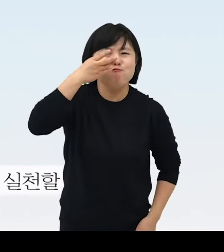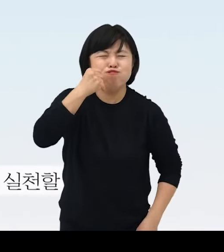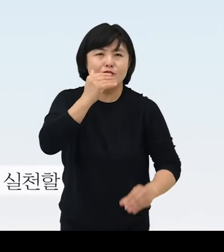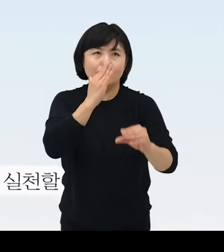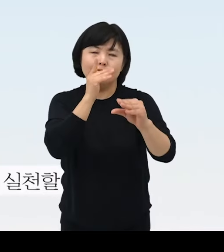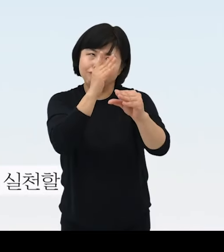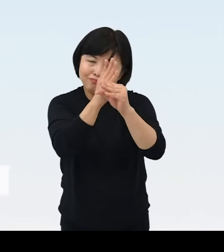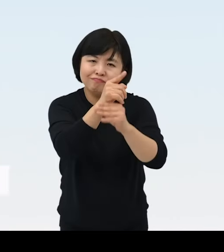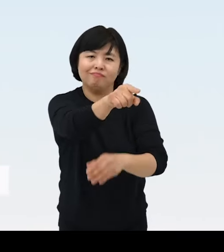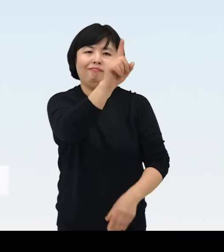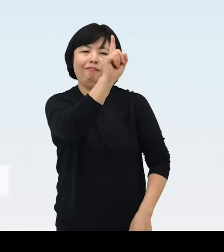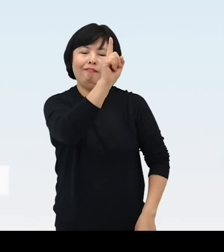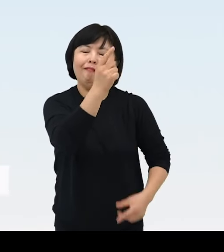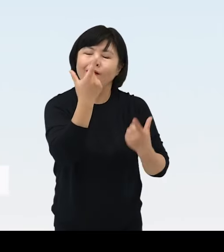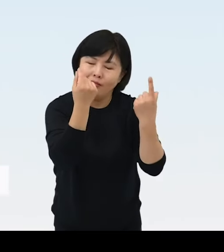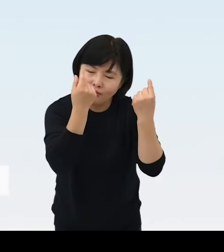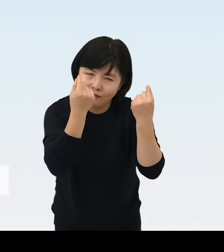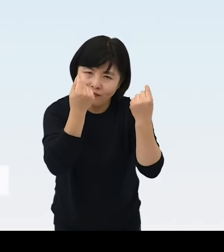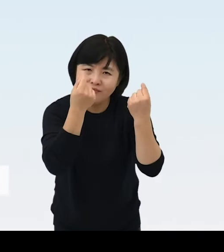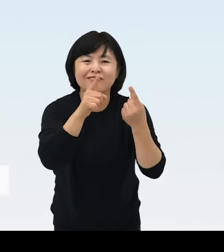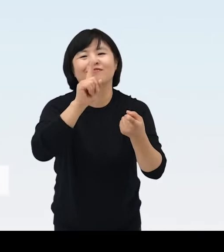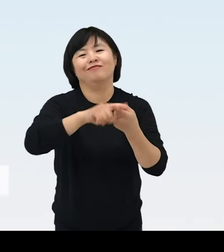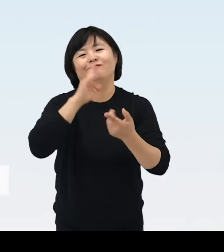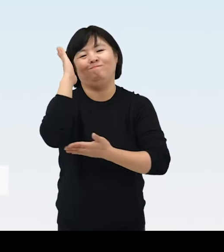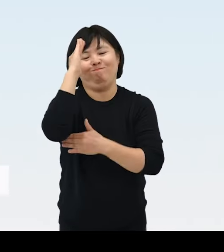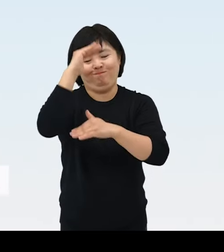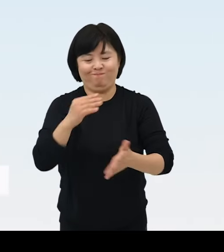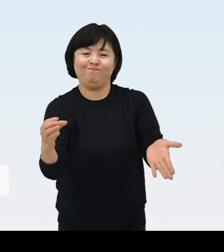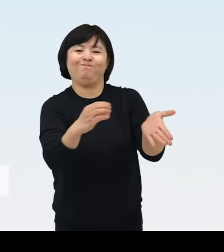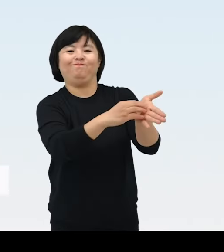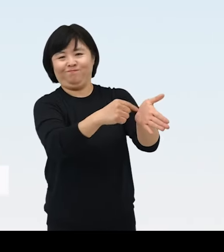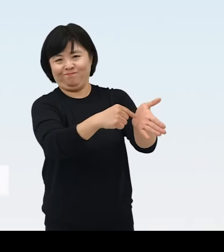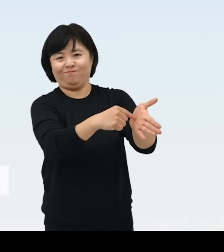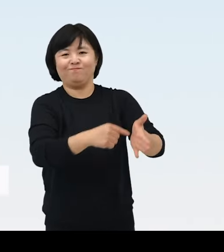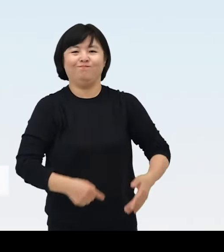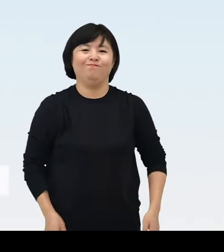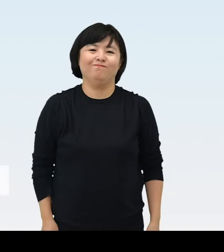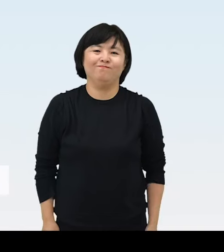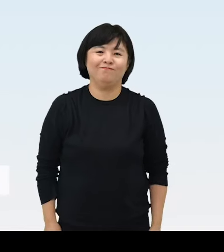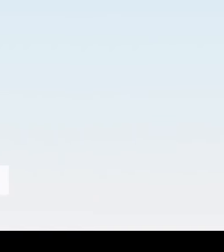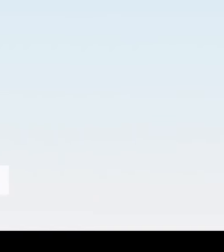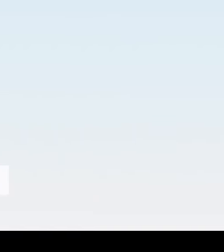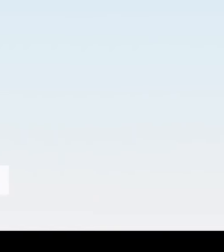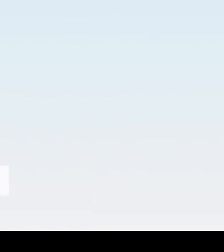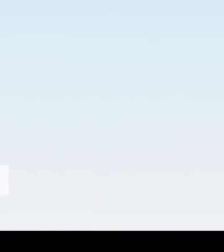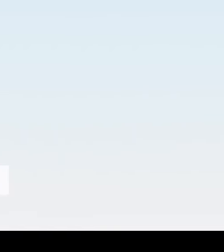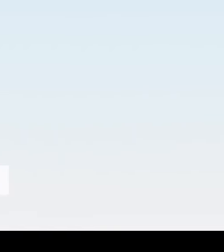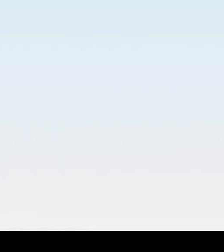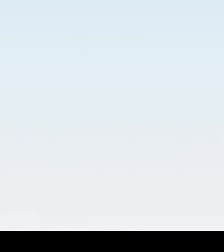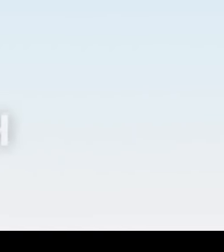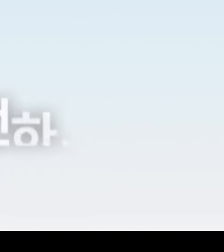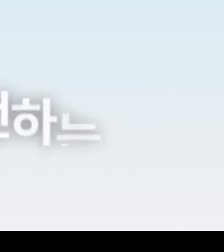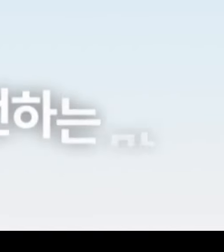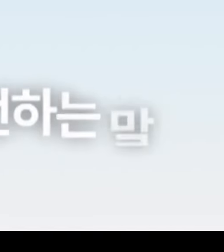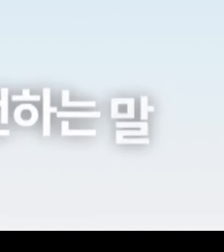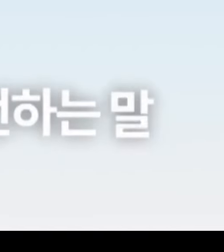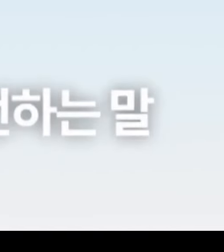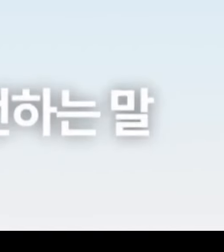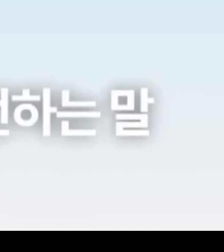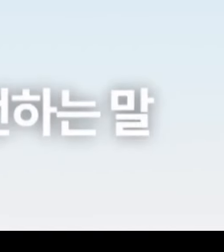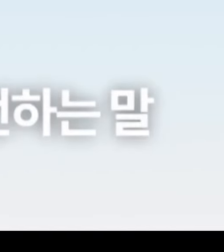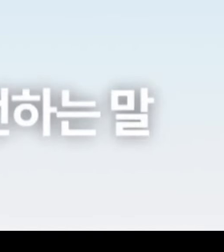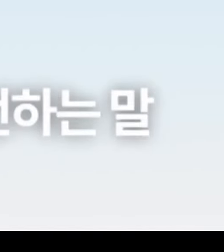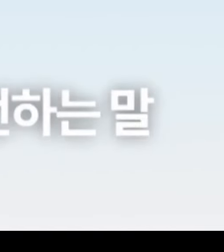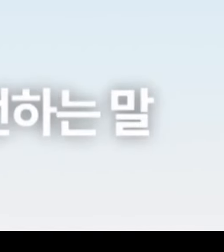온전히 실천할 수 있는 가장 핵심 메시지가 아니겠는가라는 이야기가 여기에 실려 있다고 봅니다. 예.